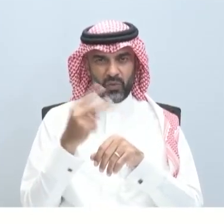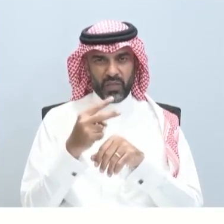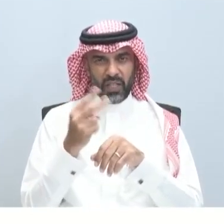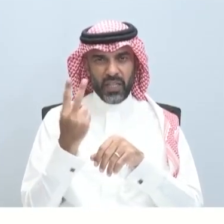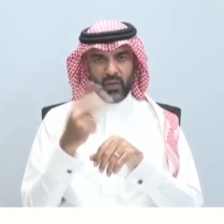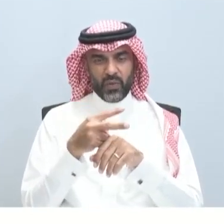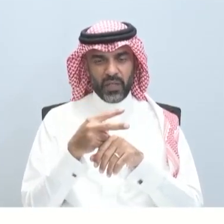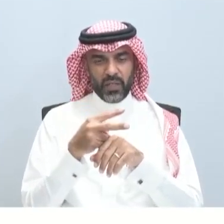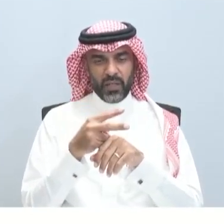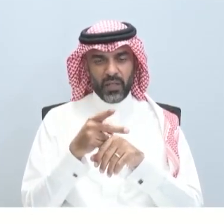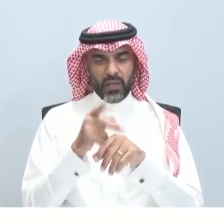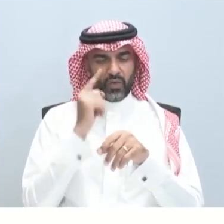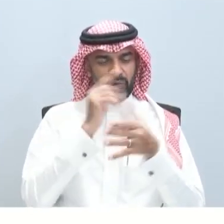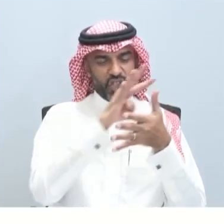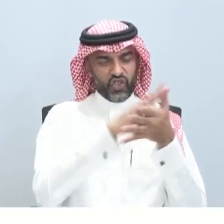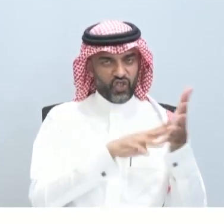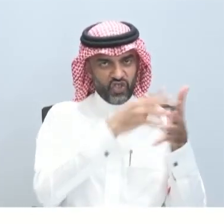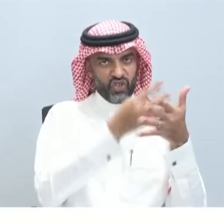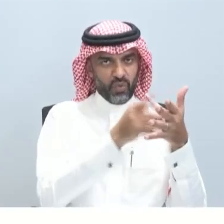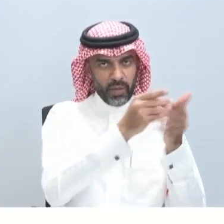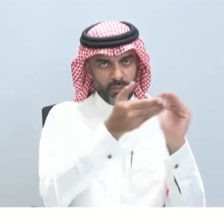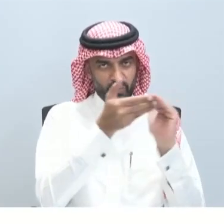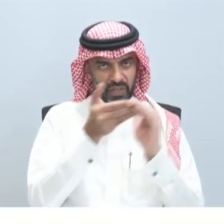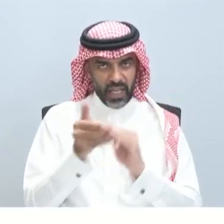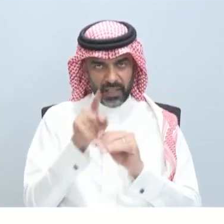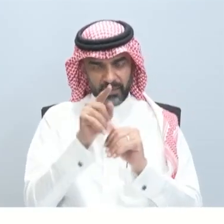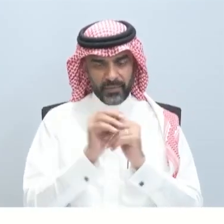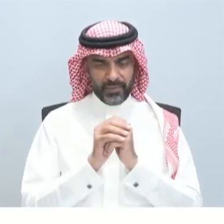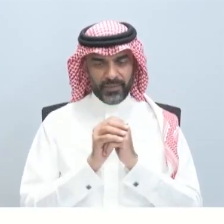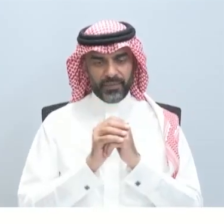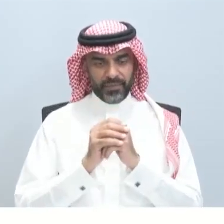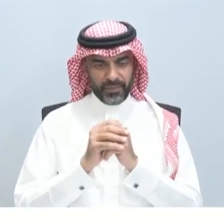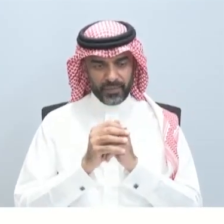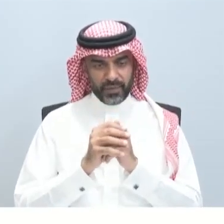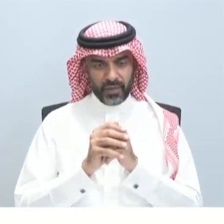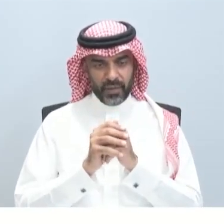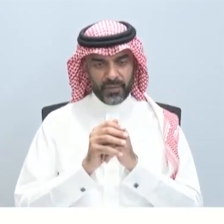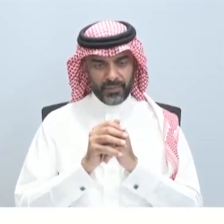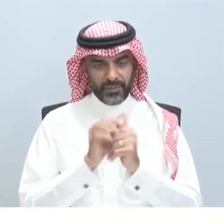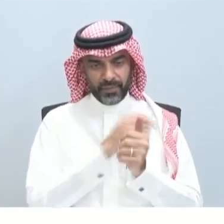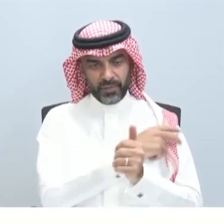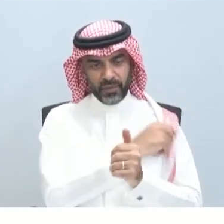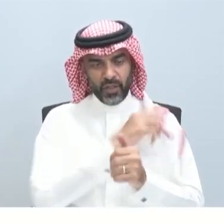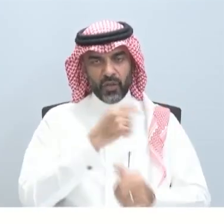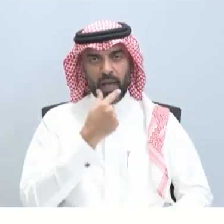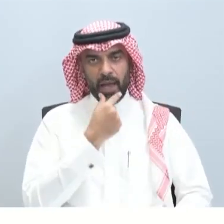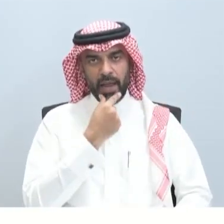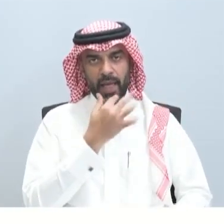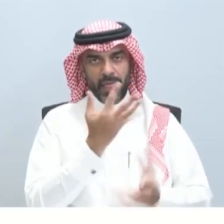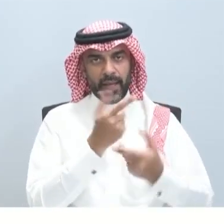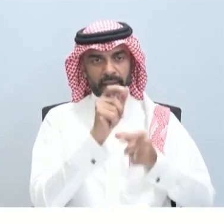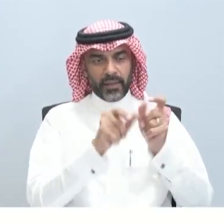و22 استعمل البيانات في الجدول المجاور ولدينا هذه البيانات الرياض وعدد سكانها